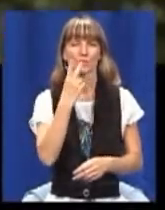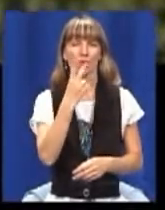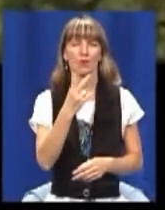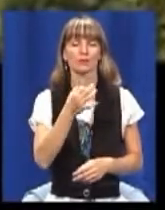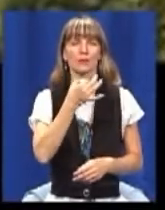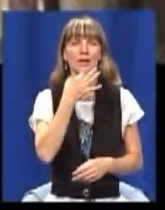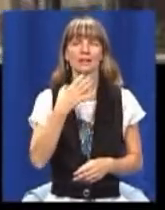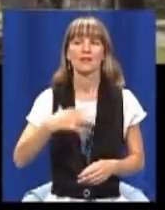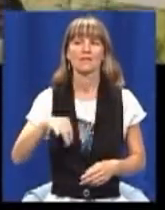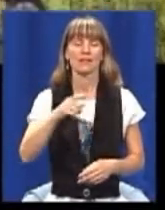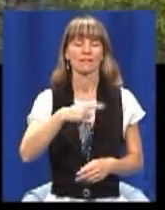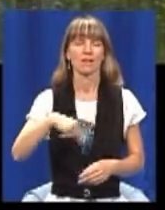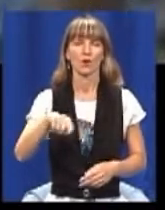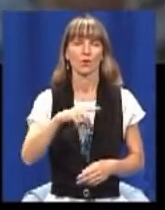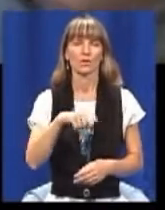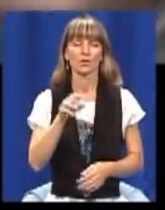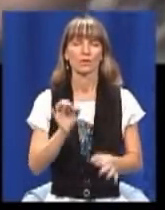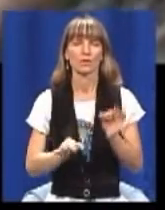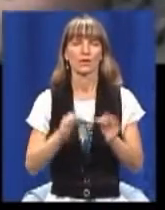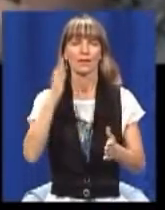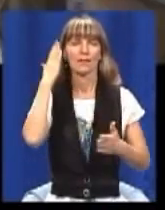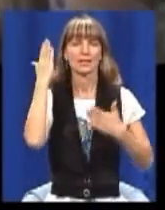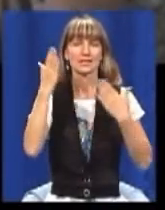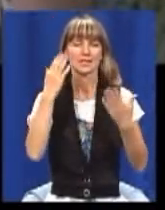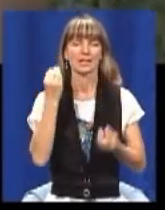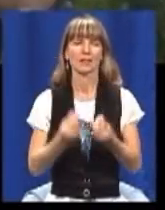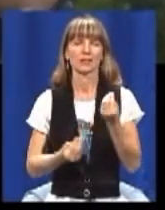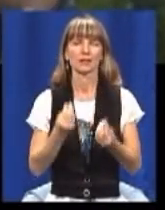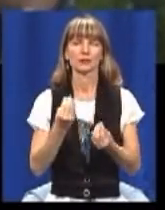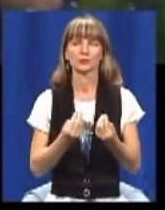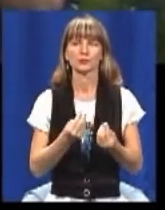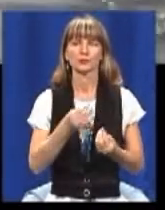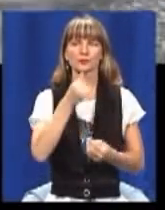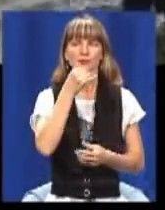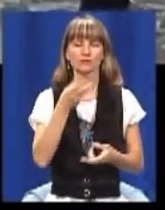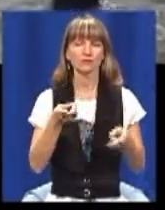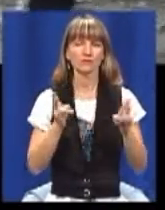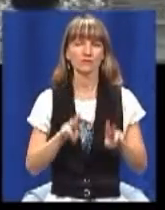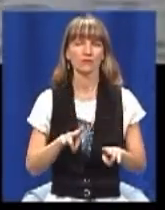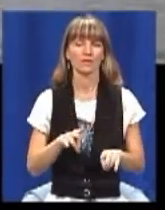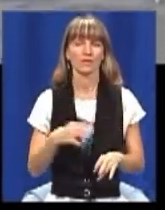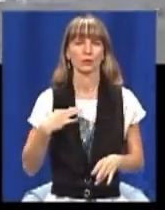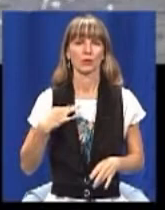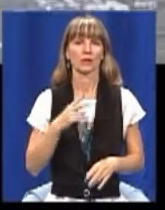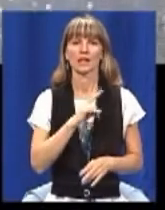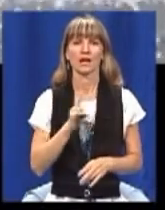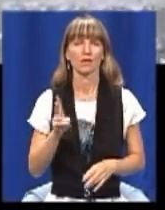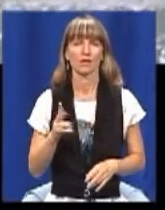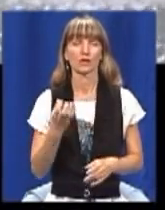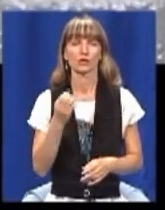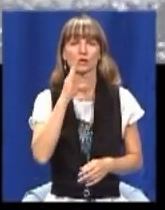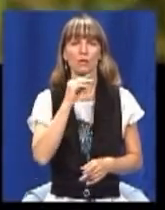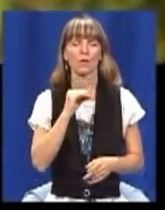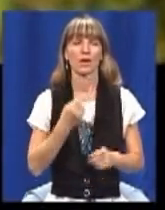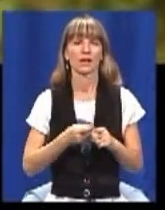підкорити усіх навколишніх. Її природна веселість, грайливість не можуть залишити байдужим будь-кого. А ще песик